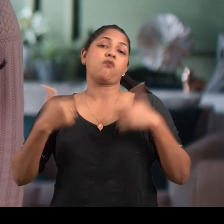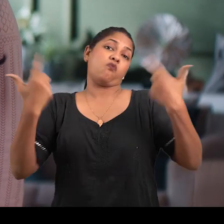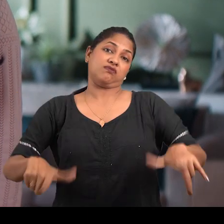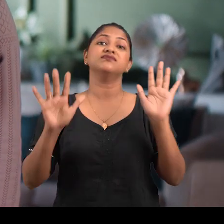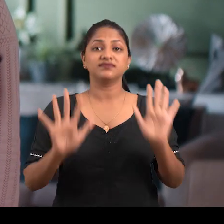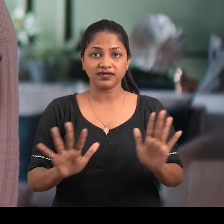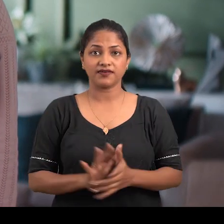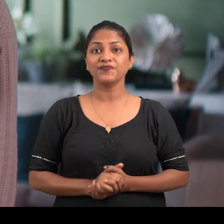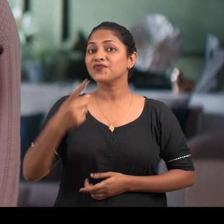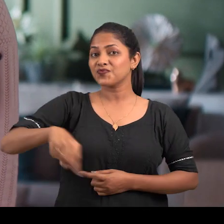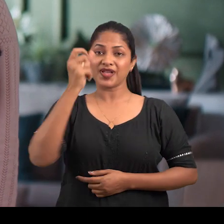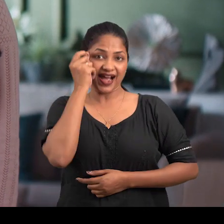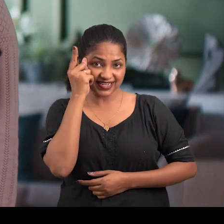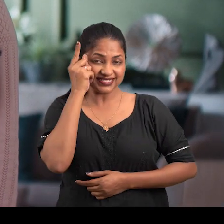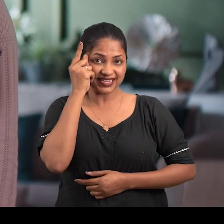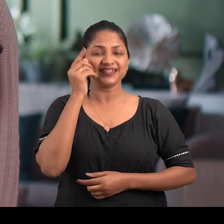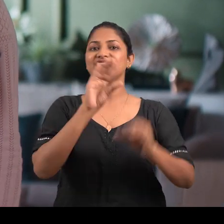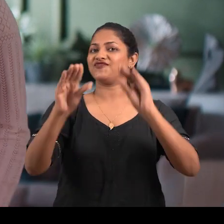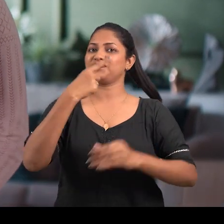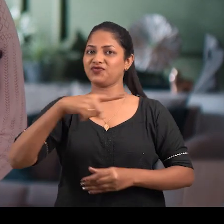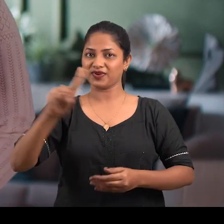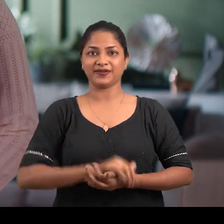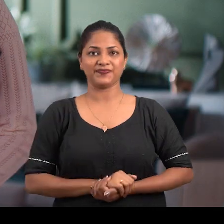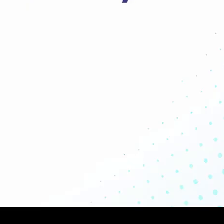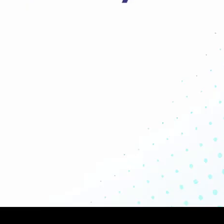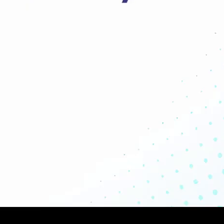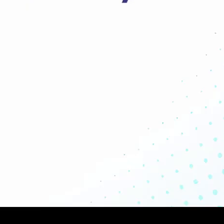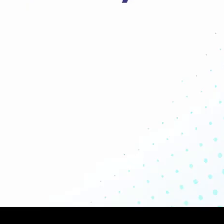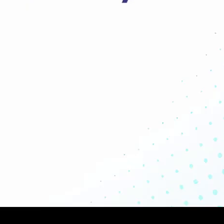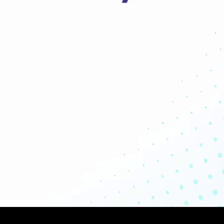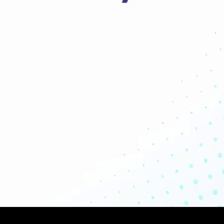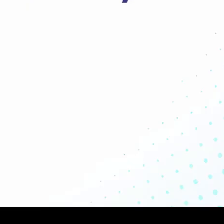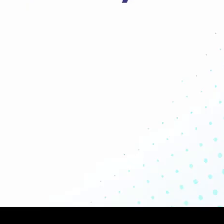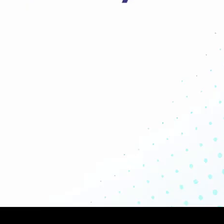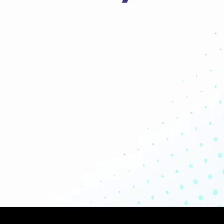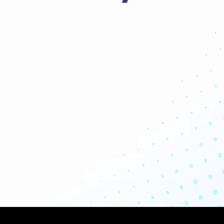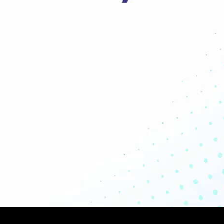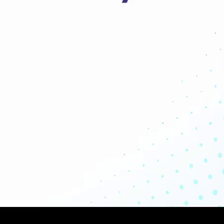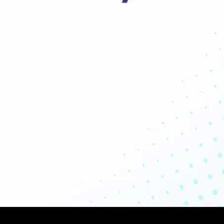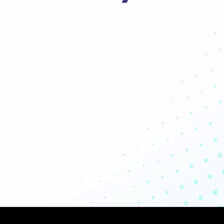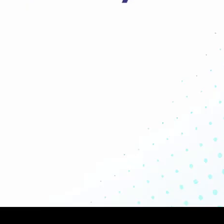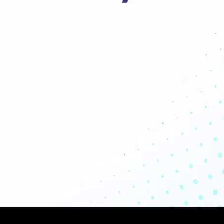আপনার ক্ষতিও হতে পারে। বুদ্ধিমান হন, সঠিক বিনিয়োগ করুন। An investor awareness initiative by SEBI.